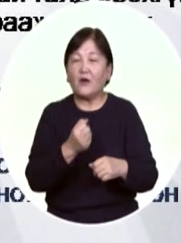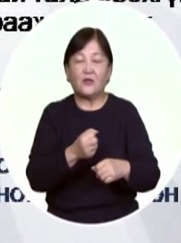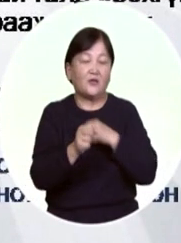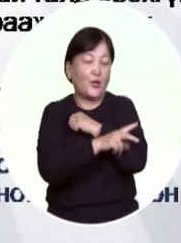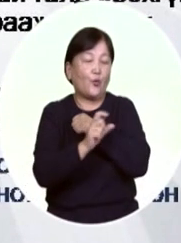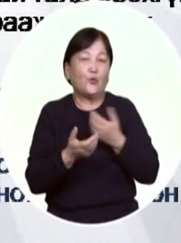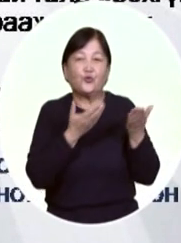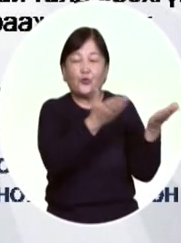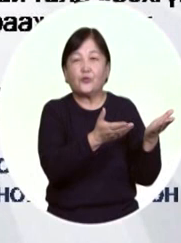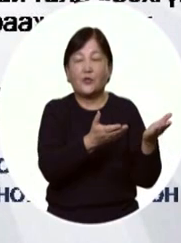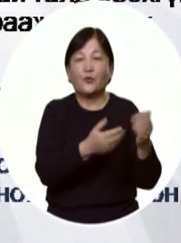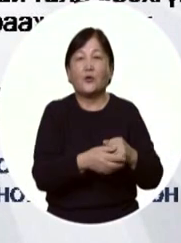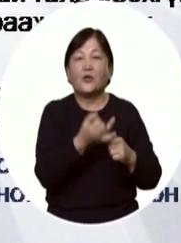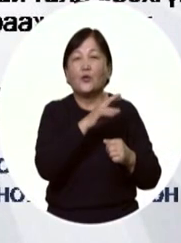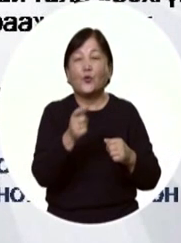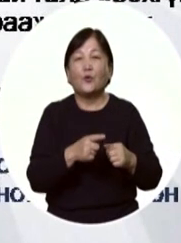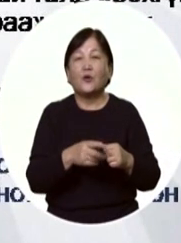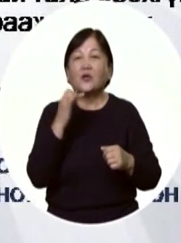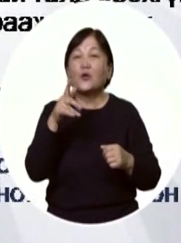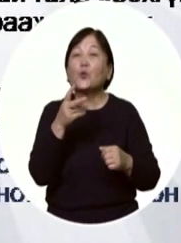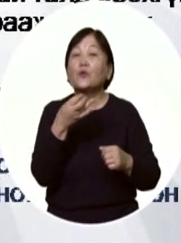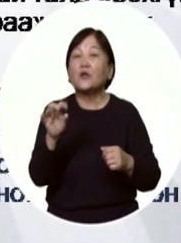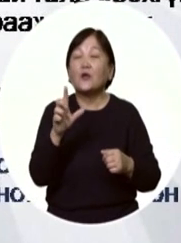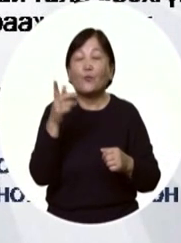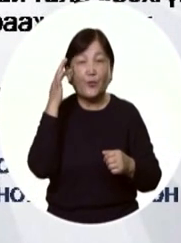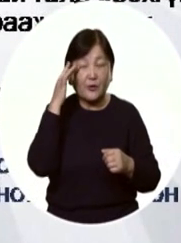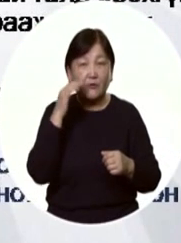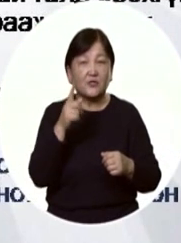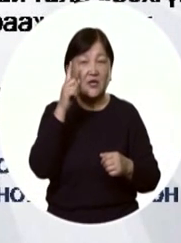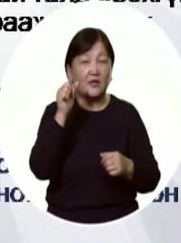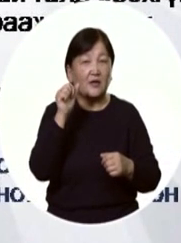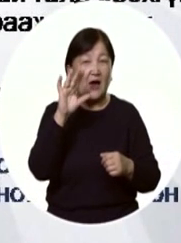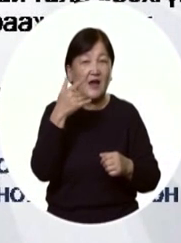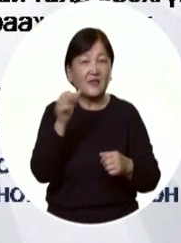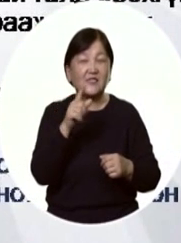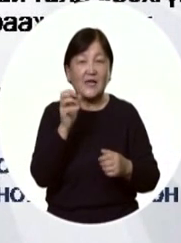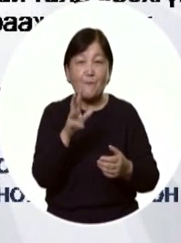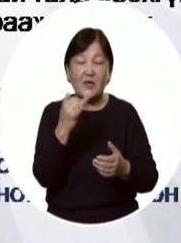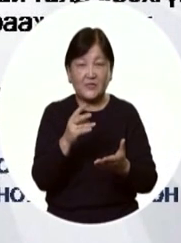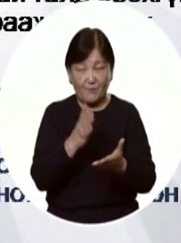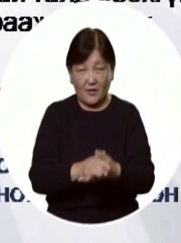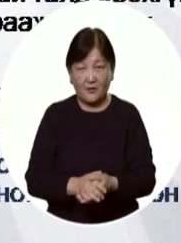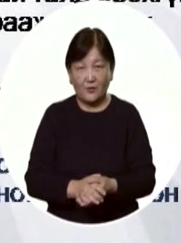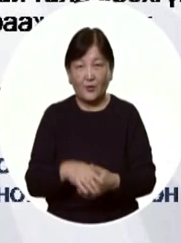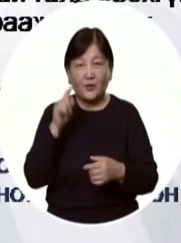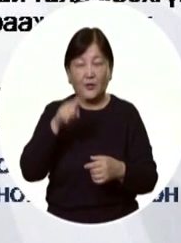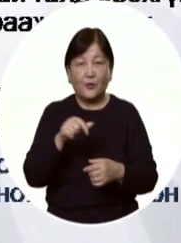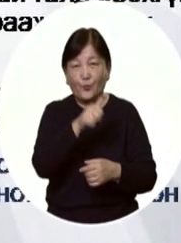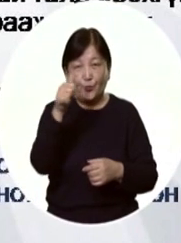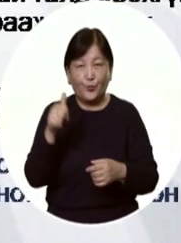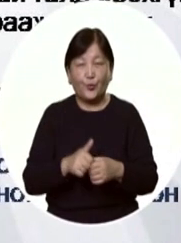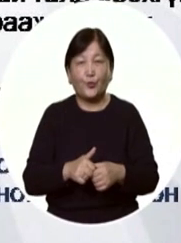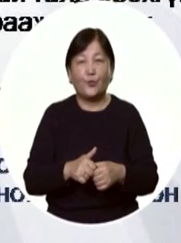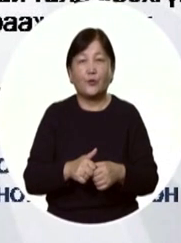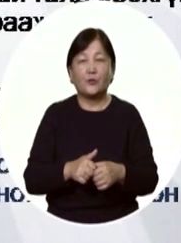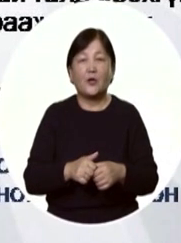хүмүүсийн эрхээс илүү их гүрний бодлогыг хэрэгжүүлэх нэг арга зам байсныг харж байна. За гэтэл энэ үзэл хэдийгээр баруунтнууд